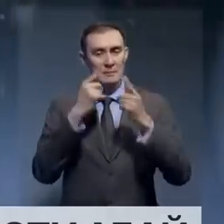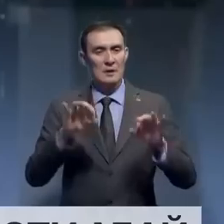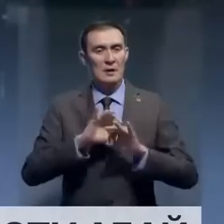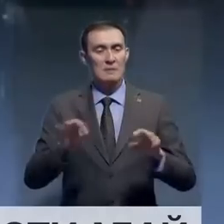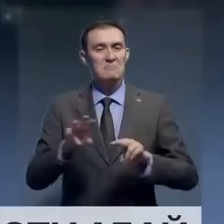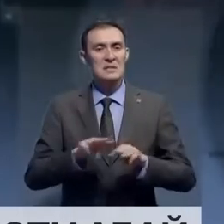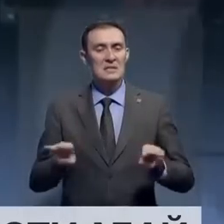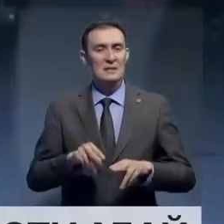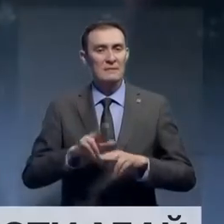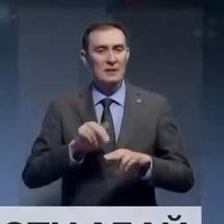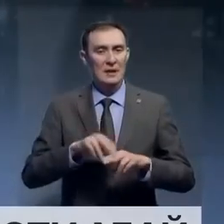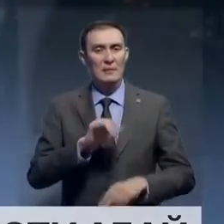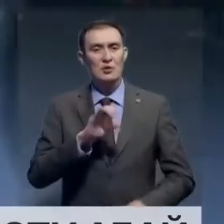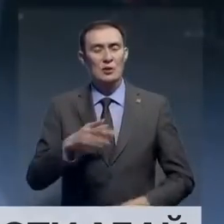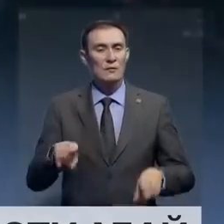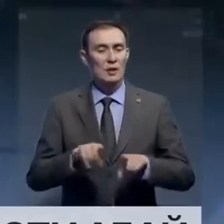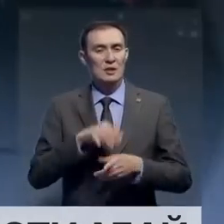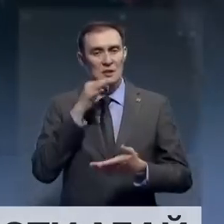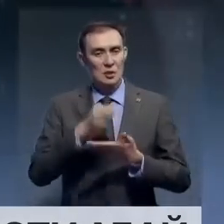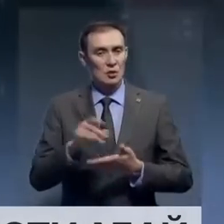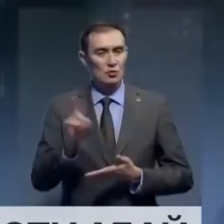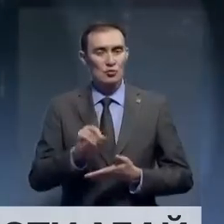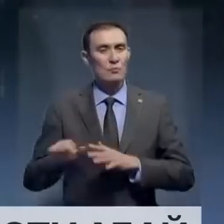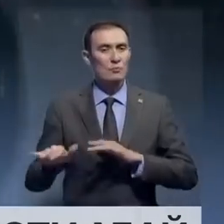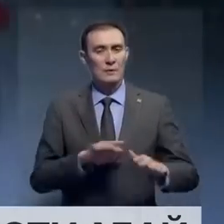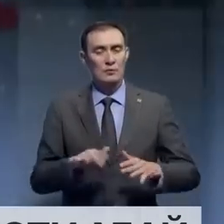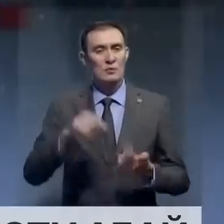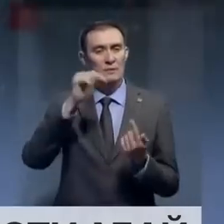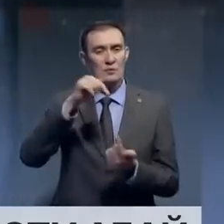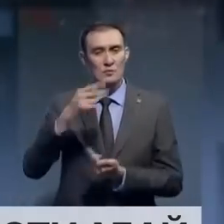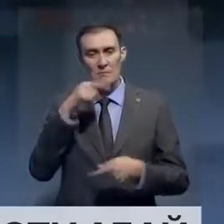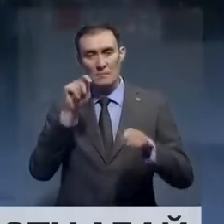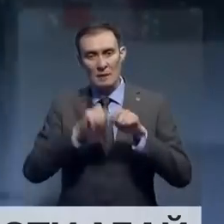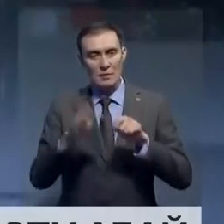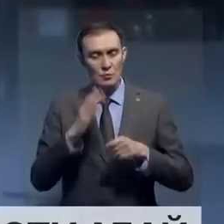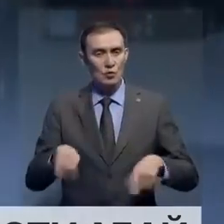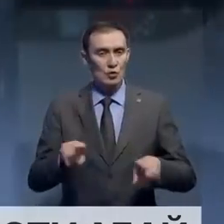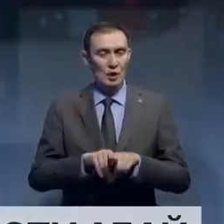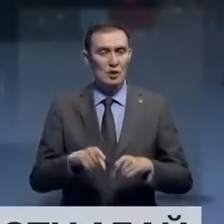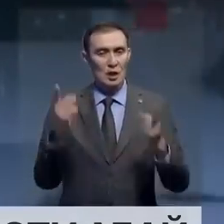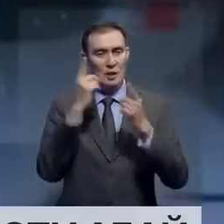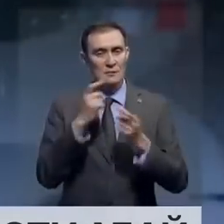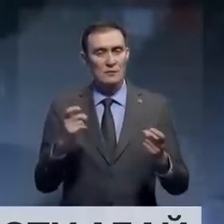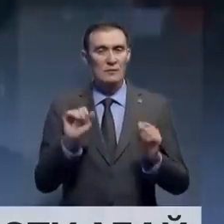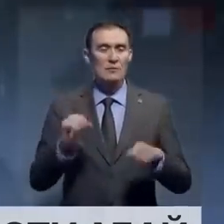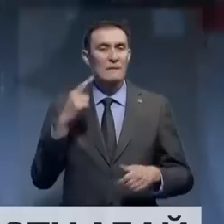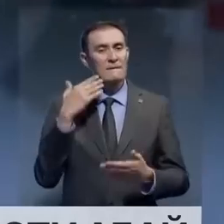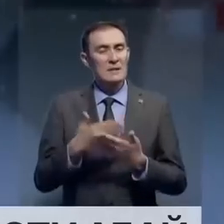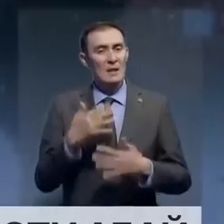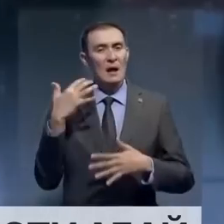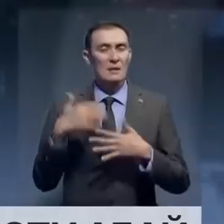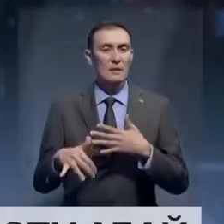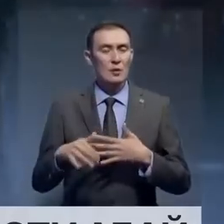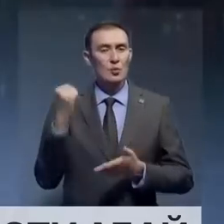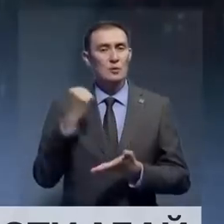дел в кулуарах правительства Марат ахметжанов также подчеркнул что проведут соответствующие проверки Кроме этого он озвучил версии халатности